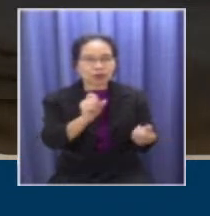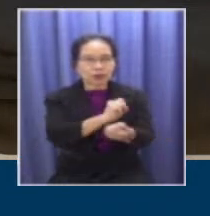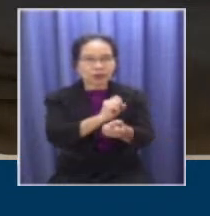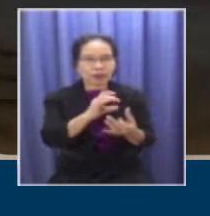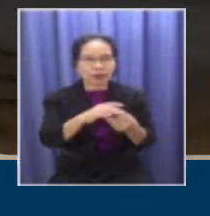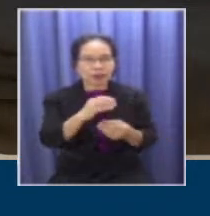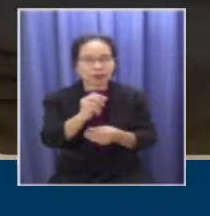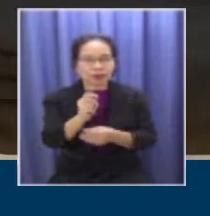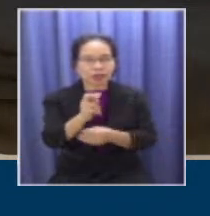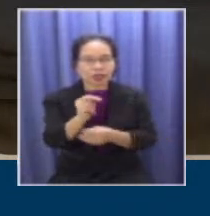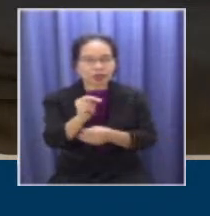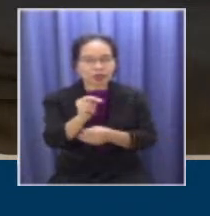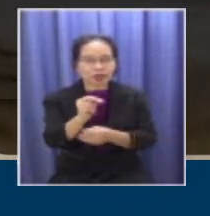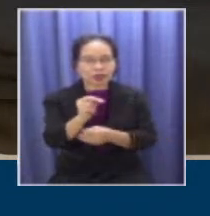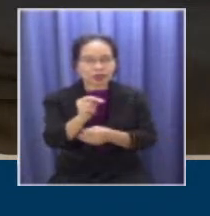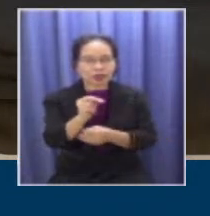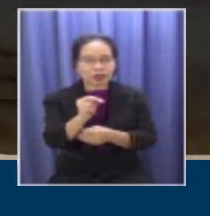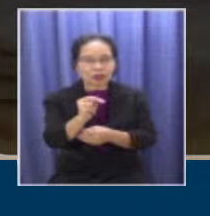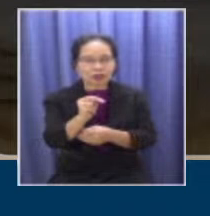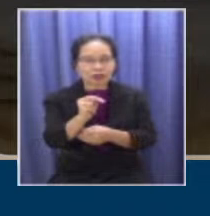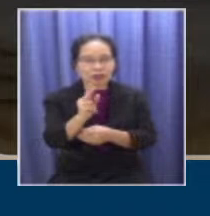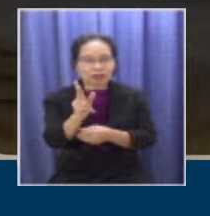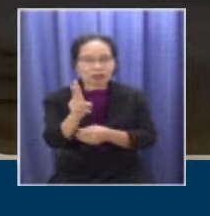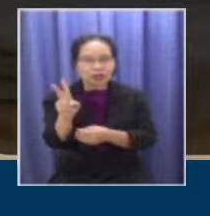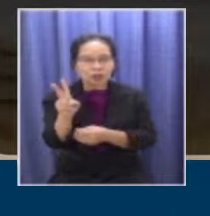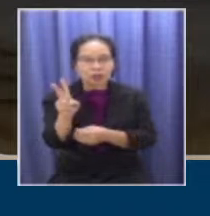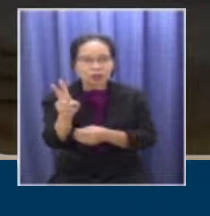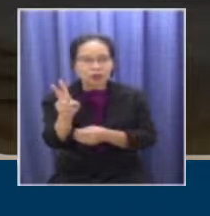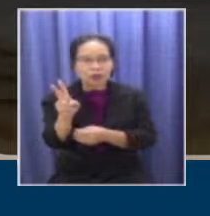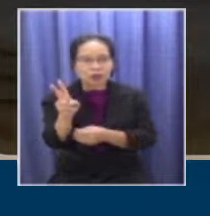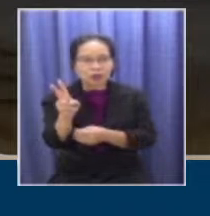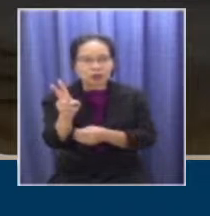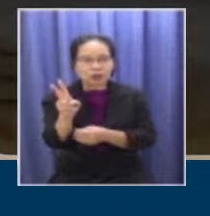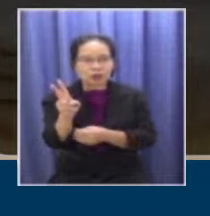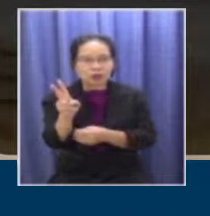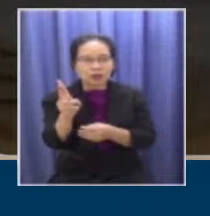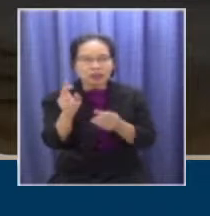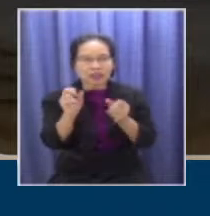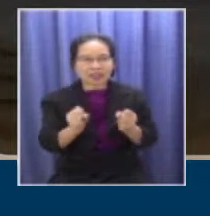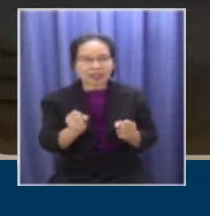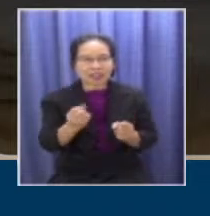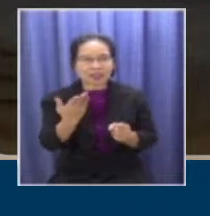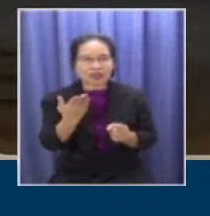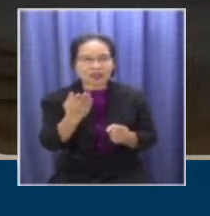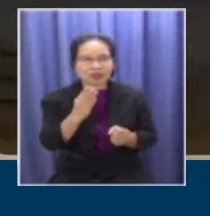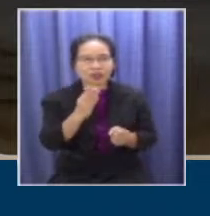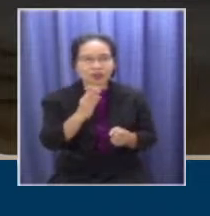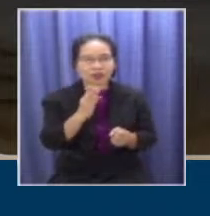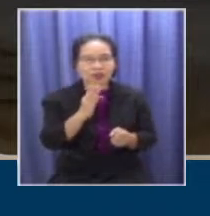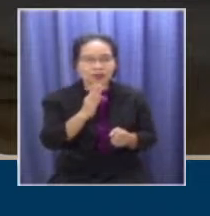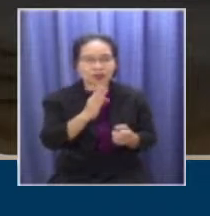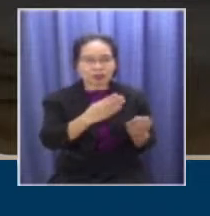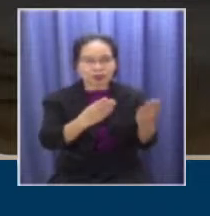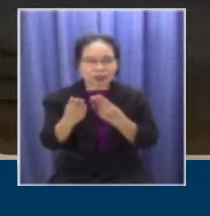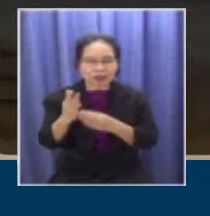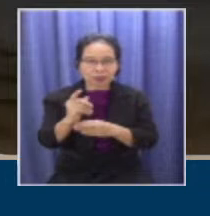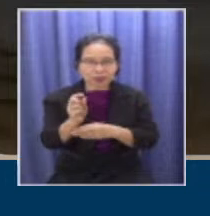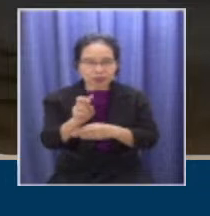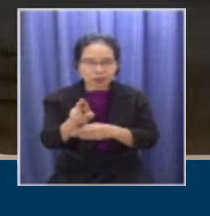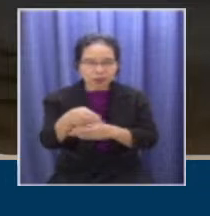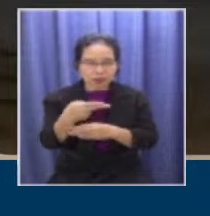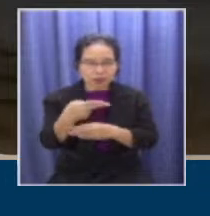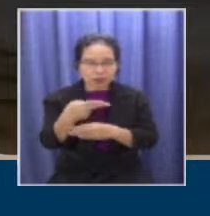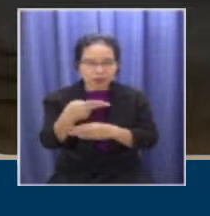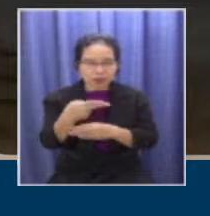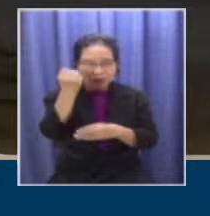ewenante ehoma brafo kasem na se wobɛtumi akyekyere akokɔ baatan ne nema homamu anaso